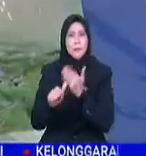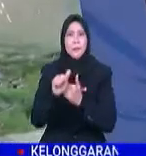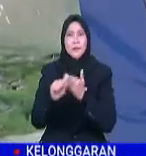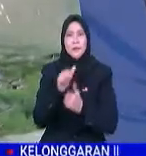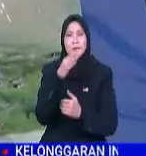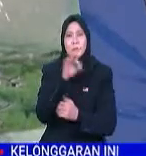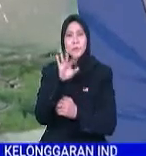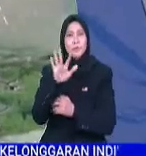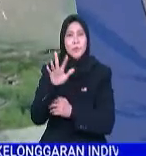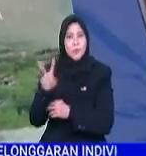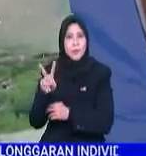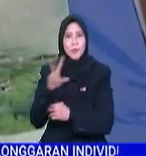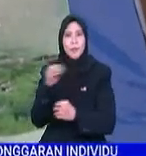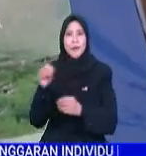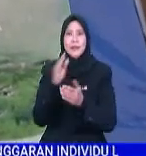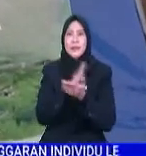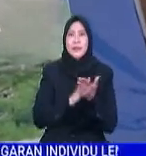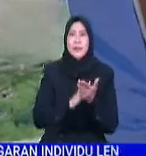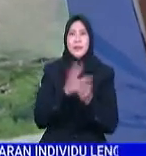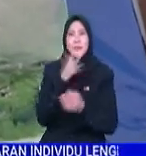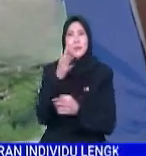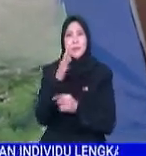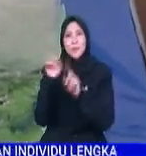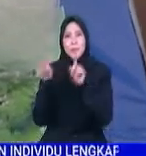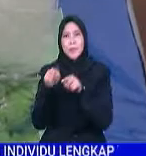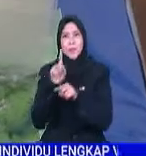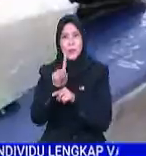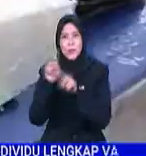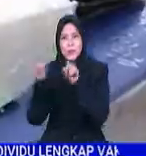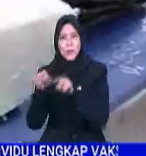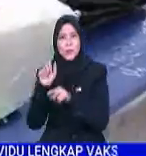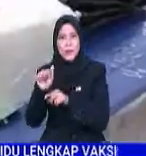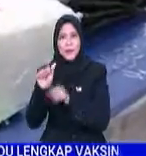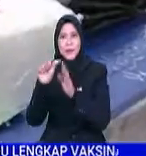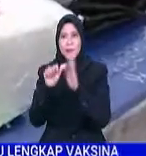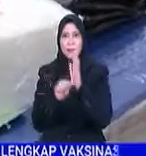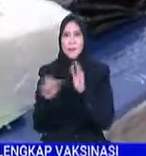1952 dan Seksyen 15-1A Akta Sama.